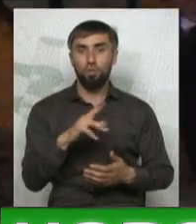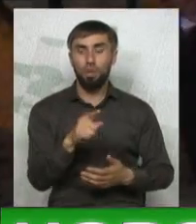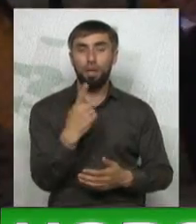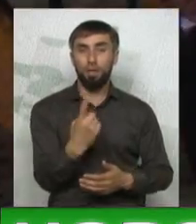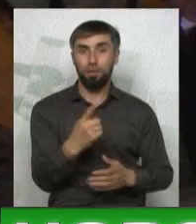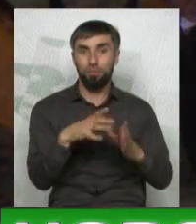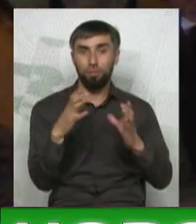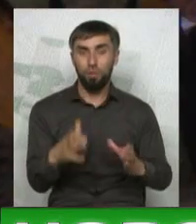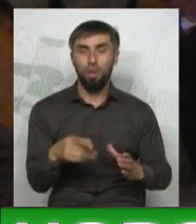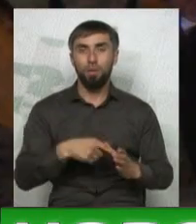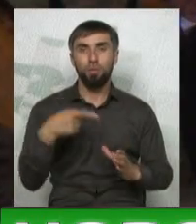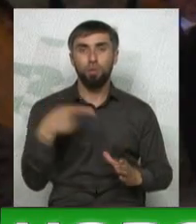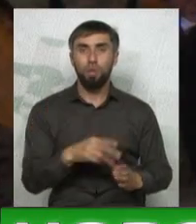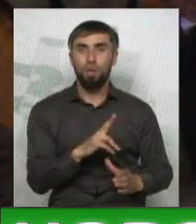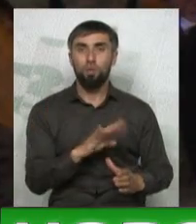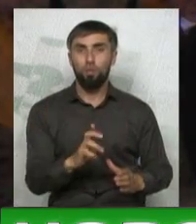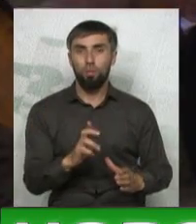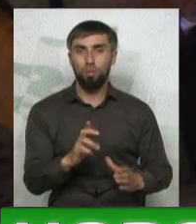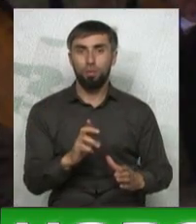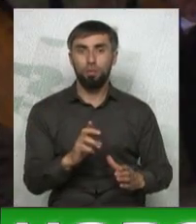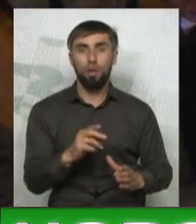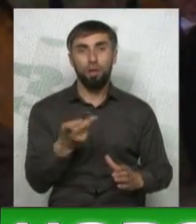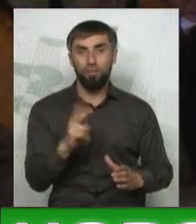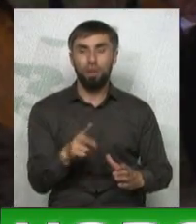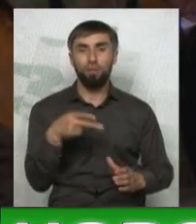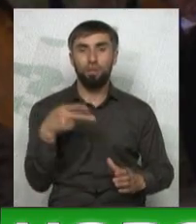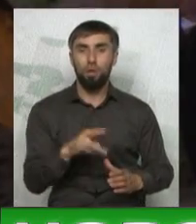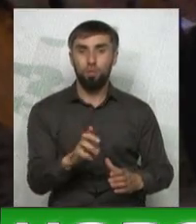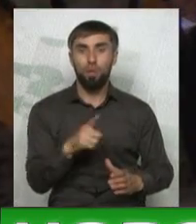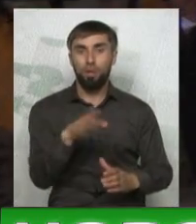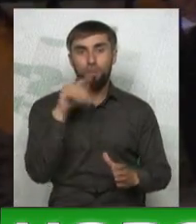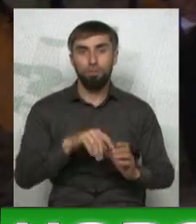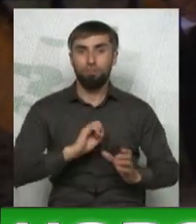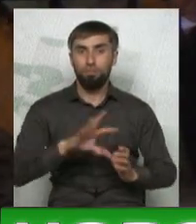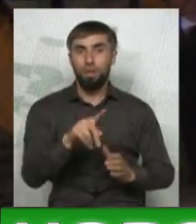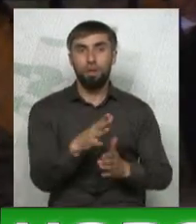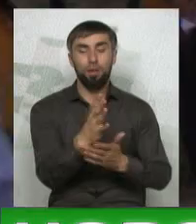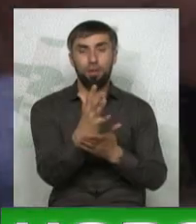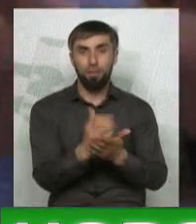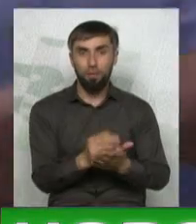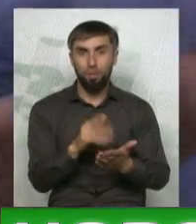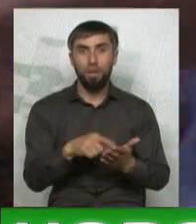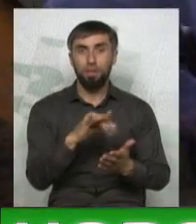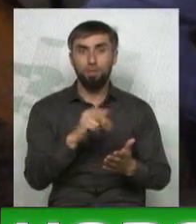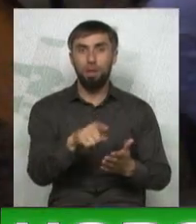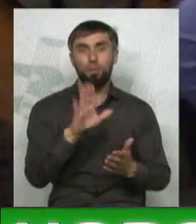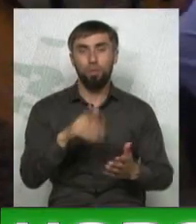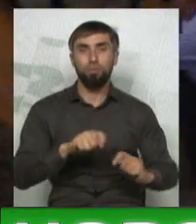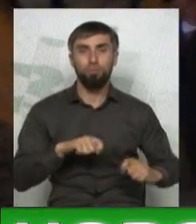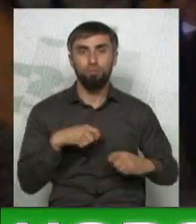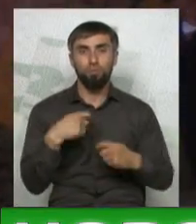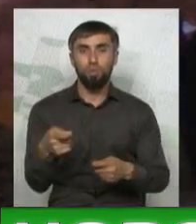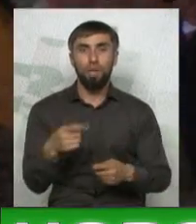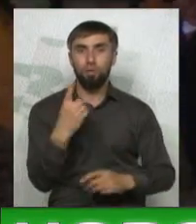резервуар 1000 кубов вместимость. Он будет наполнять, эта вода будет наполнять эти системы, и в